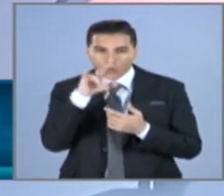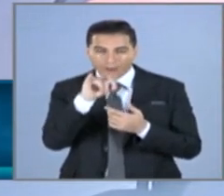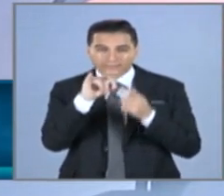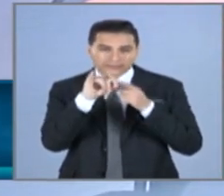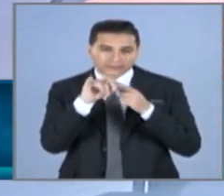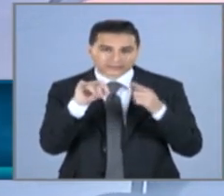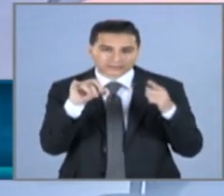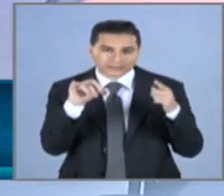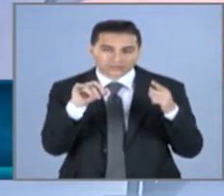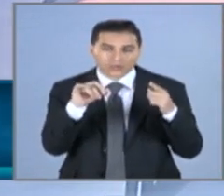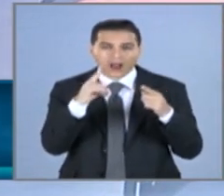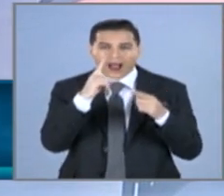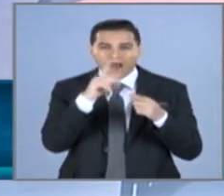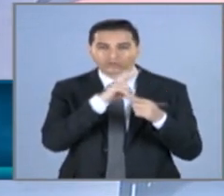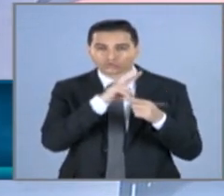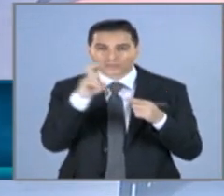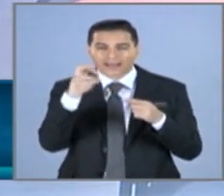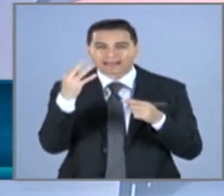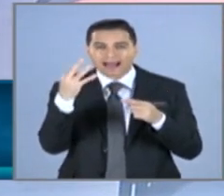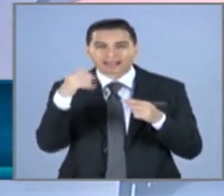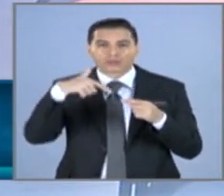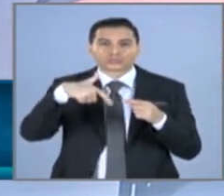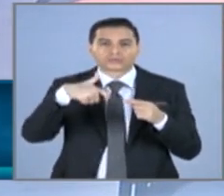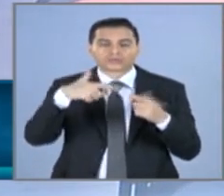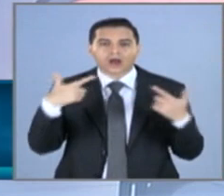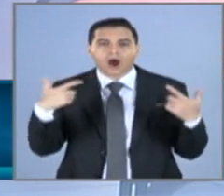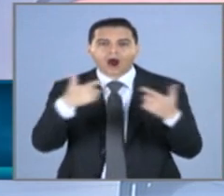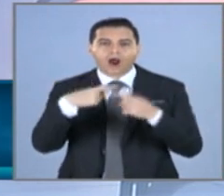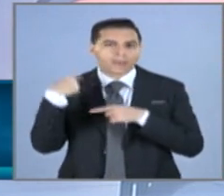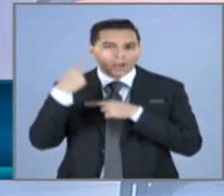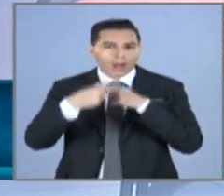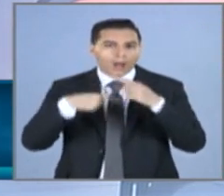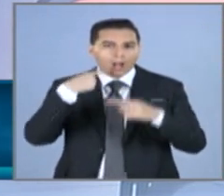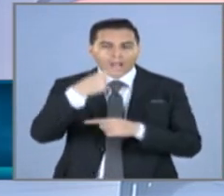1756 و 1763،